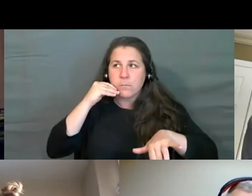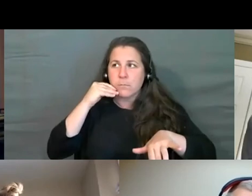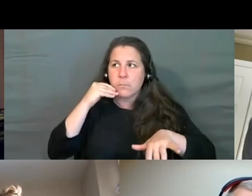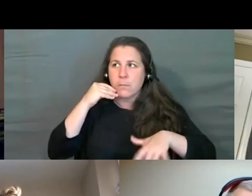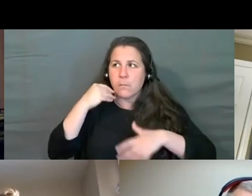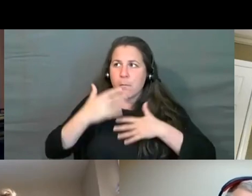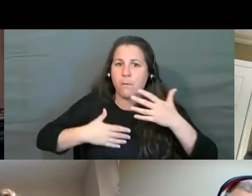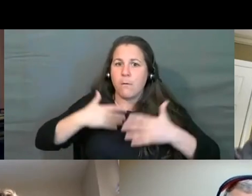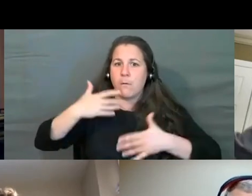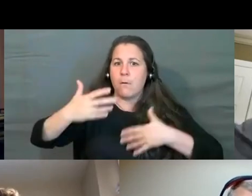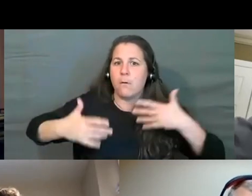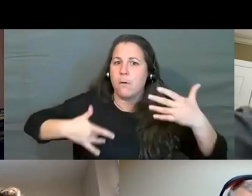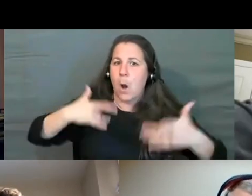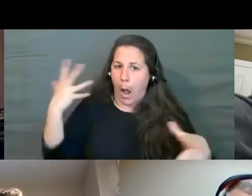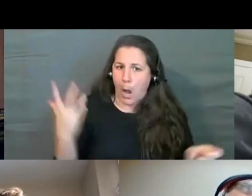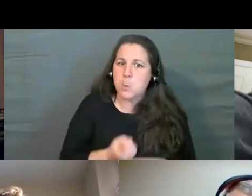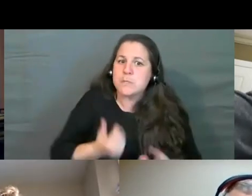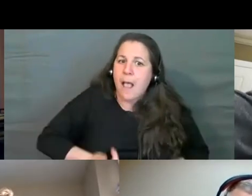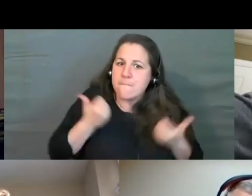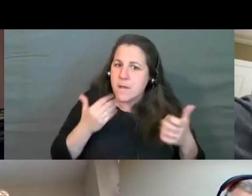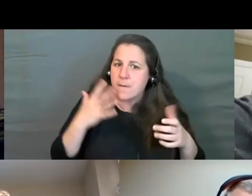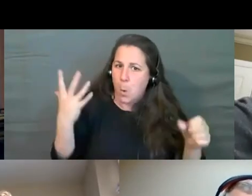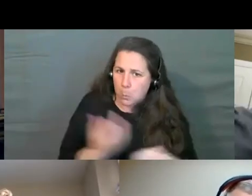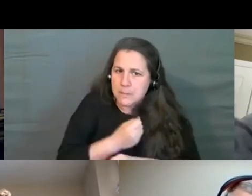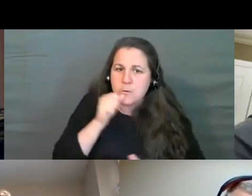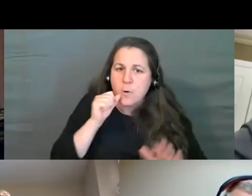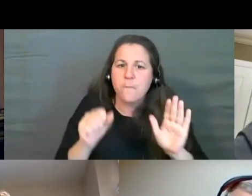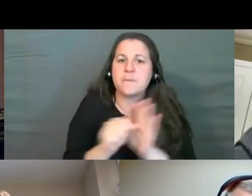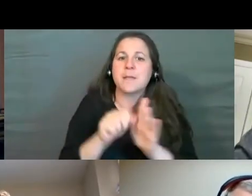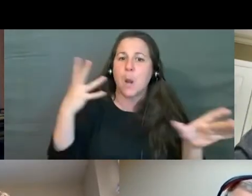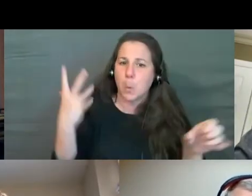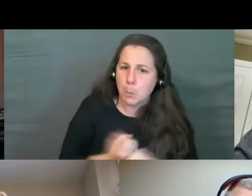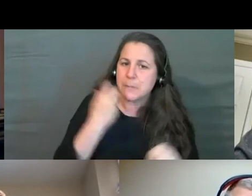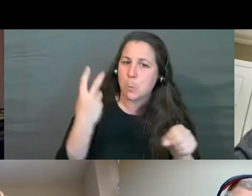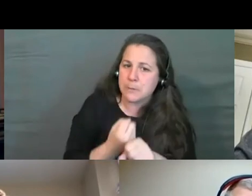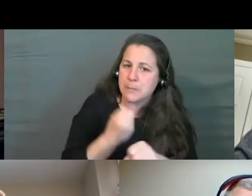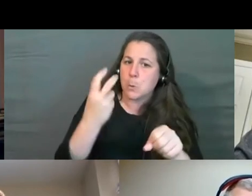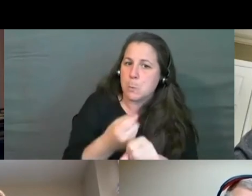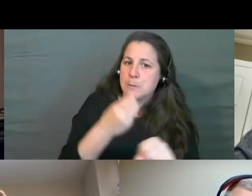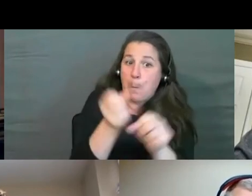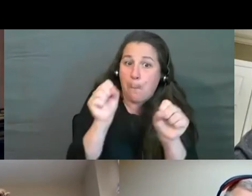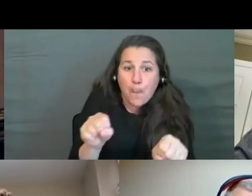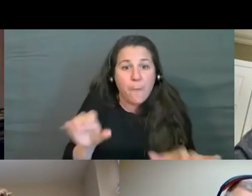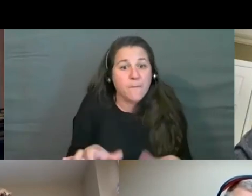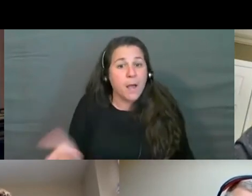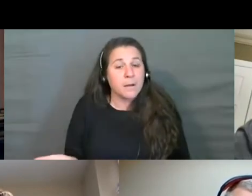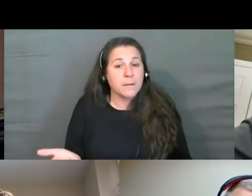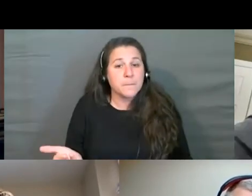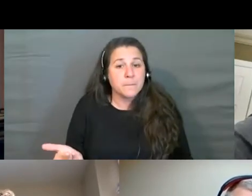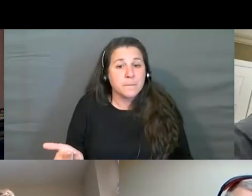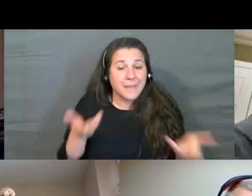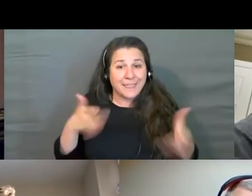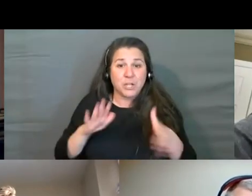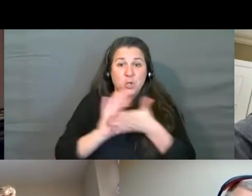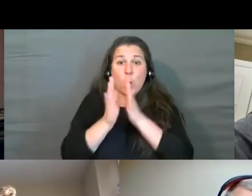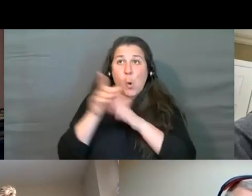cruel. Et on se rend compte que c'est possible de le faire. Puis déjà, il y a beaucoup de milieux de travail qui sont à